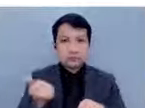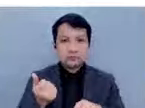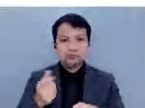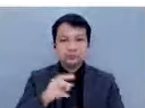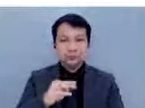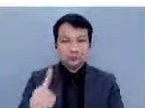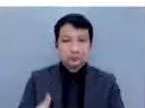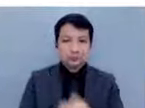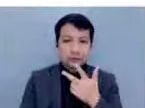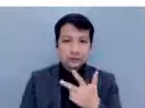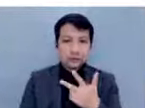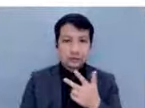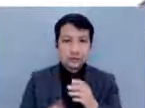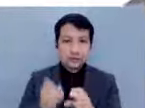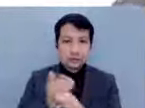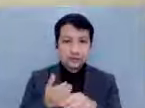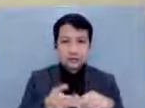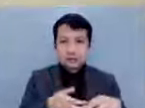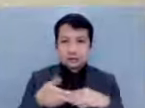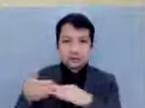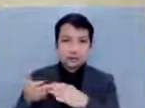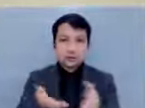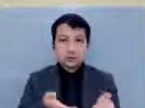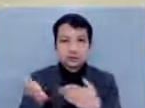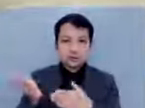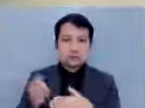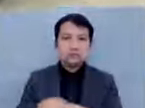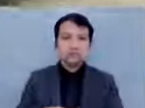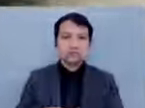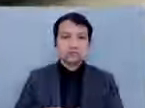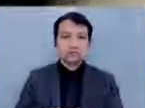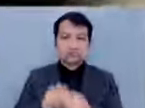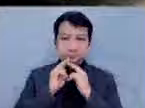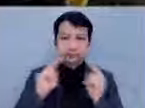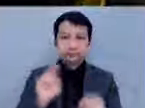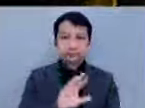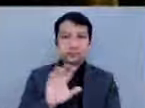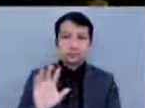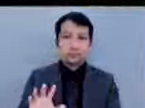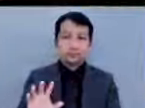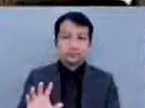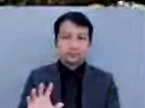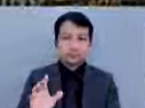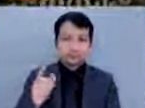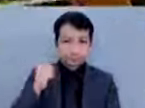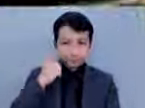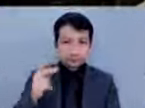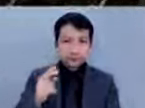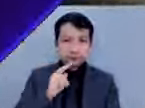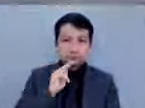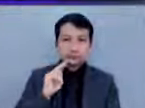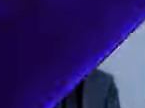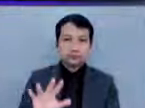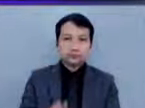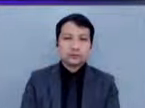ang hinila at dinala sa impounding area. Nagbabalita mula sa frontline, Gerard De La Peña, News 5.